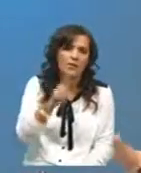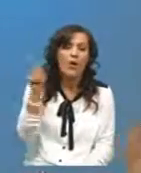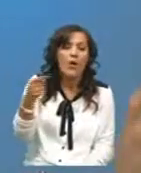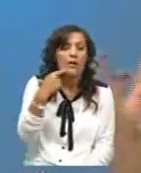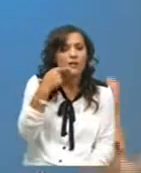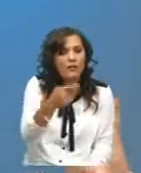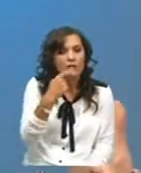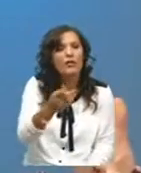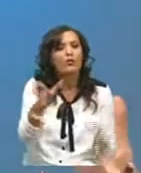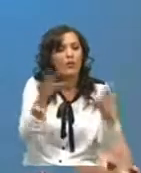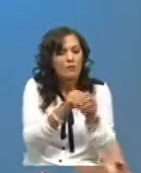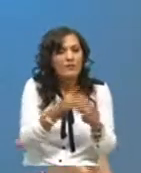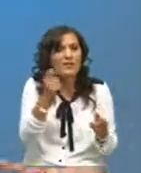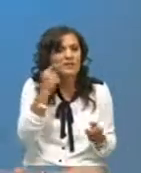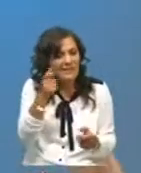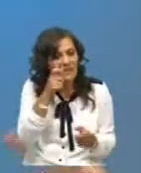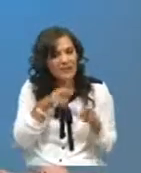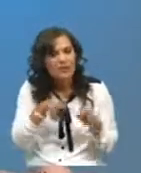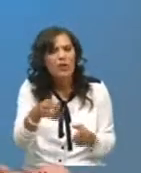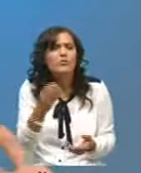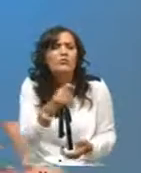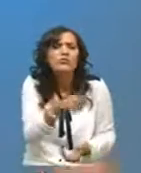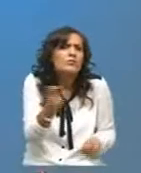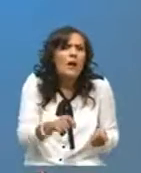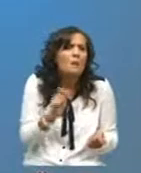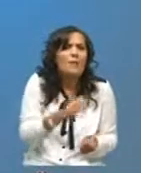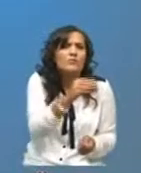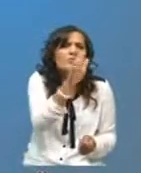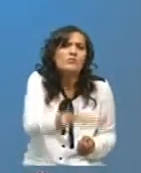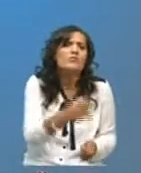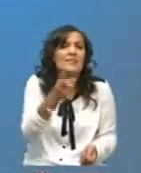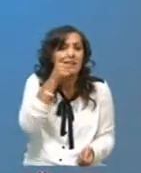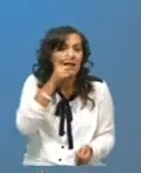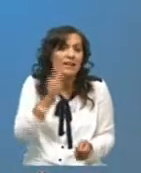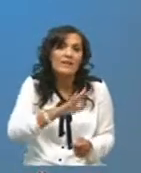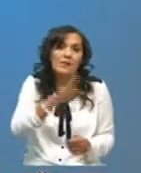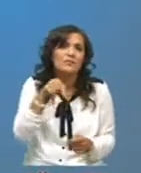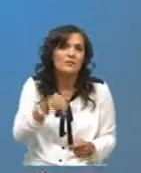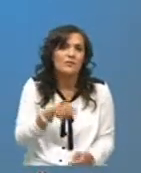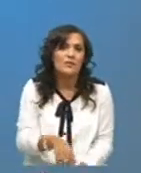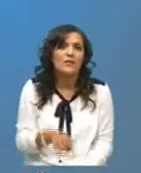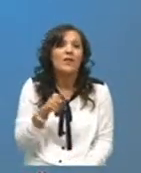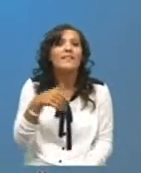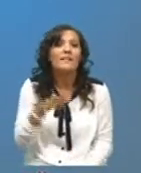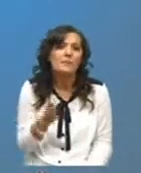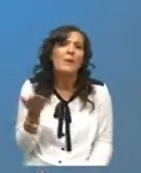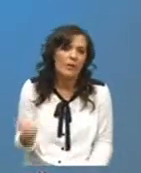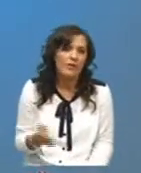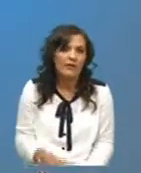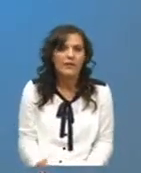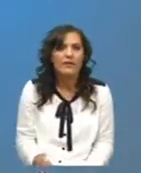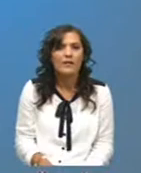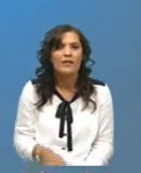onu uyaracak verilecek toplayacak çocuk Kaya yapar çocuk şu yapar dikkat edeceğiz hepimiz bunlara Öyle değil mi Evet